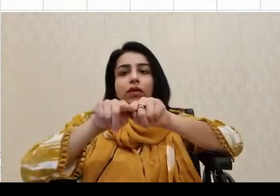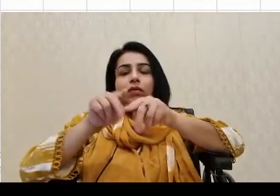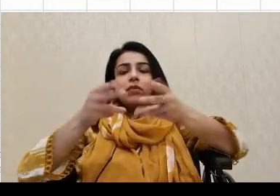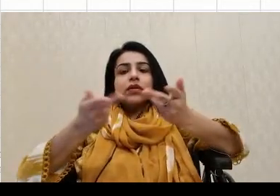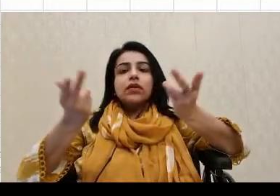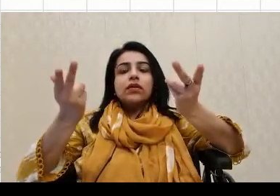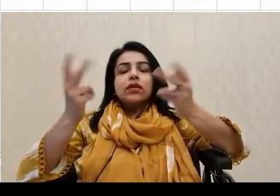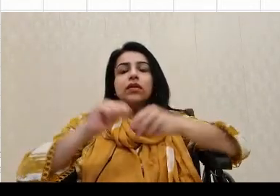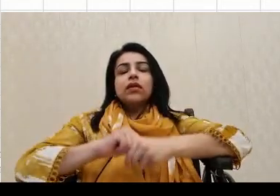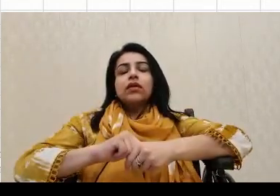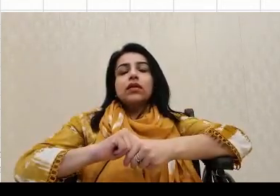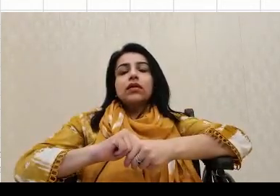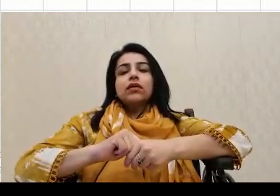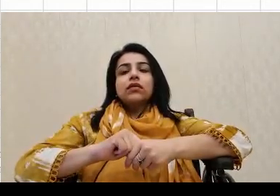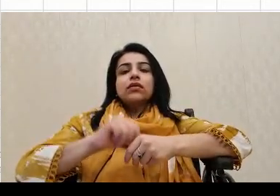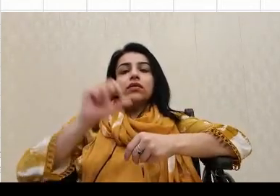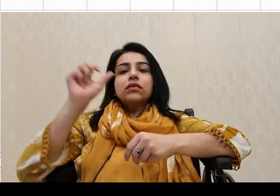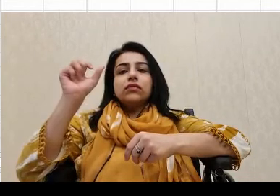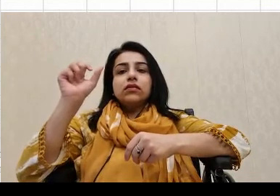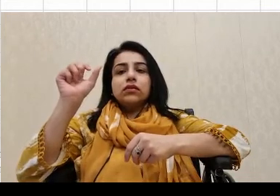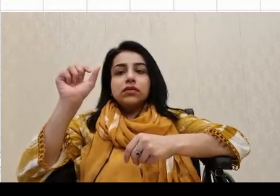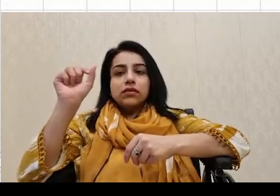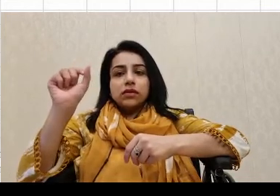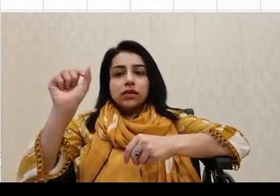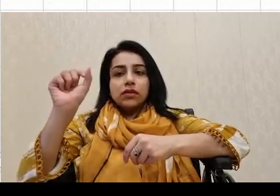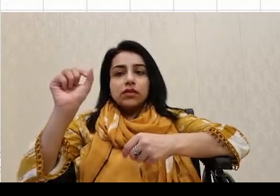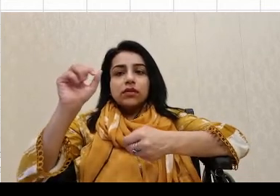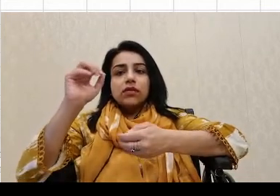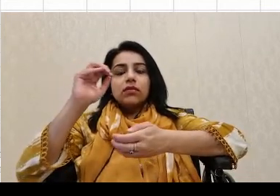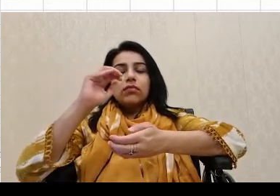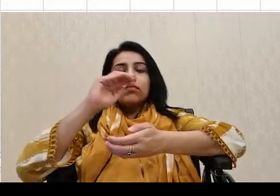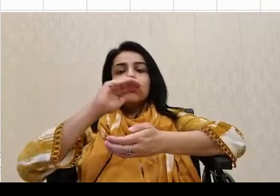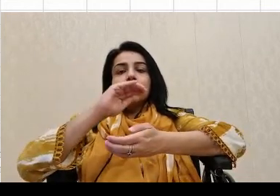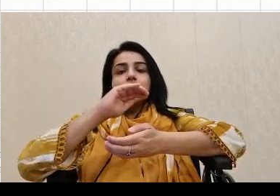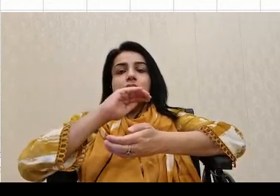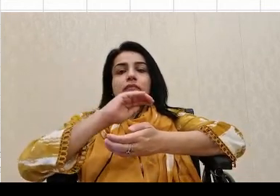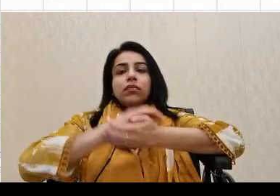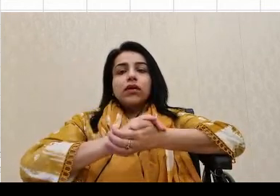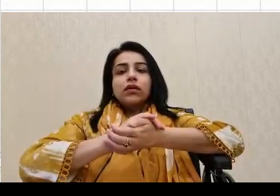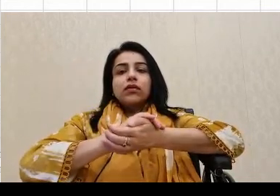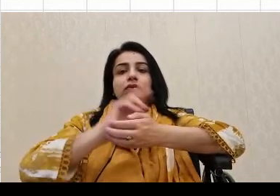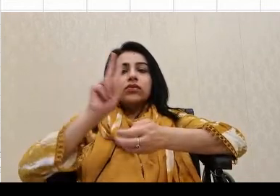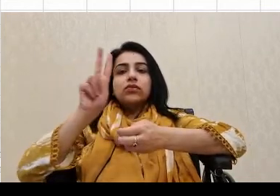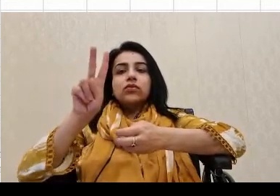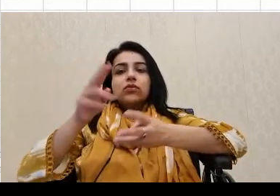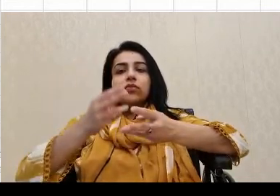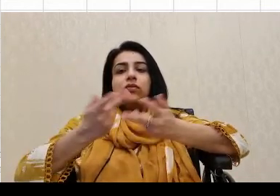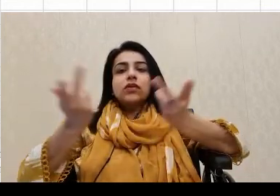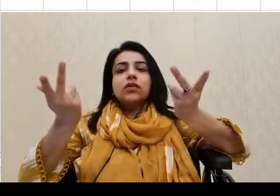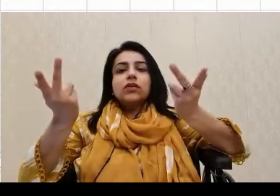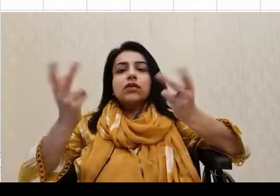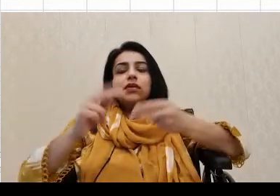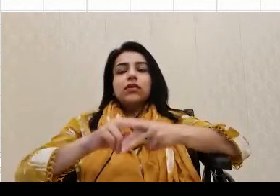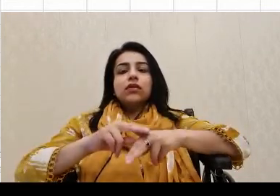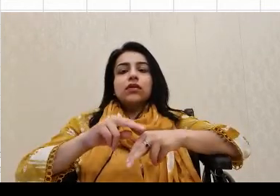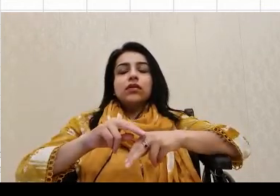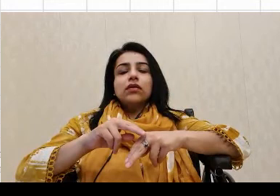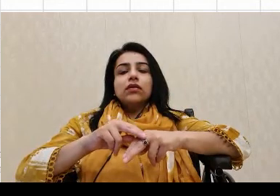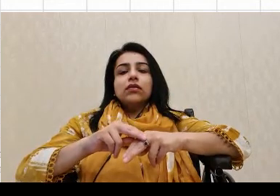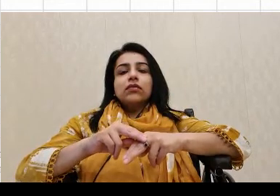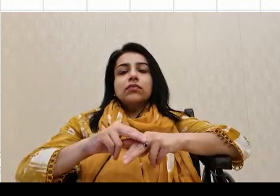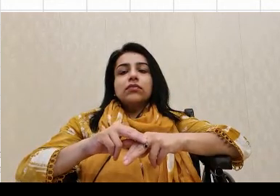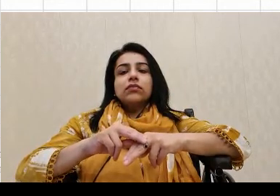आपने 6 माइनस 2 जो है, यानी जो भी आपने प्लस माइनस